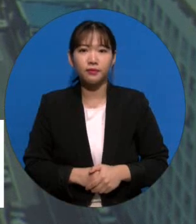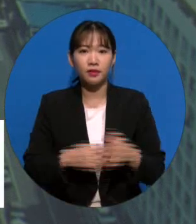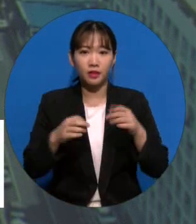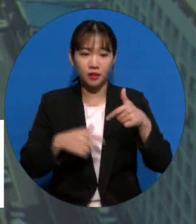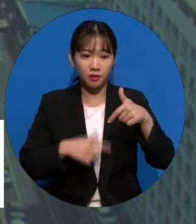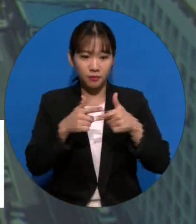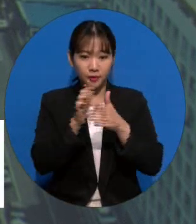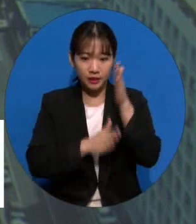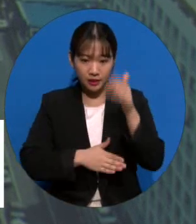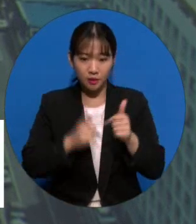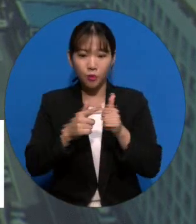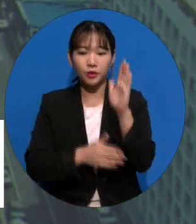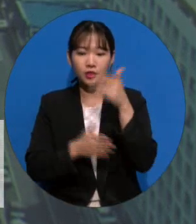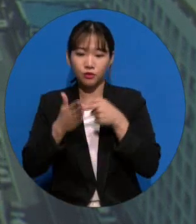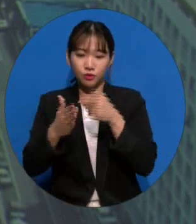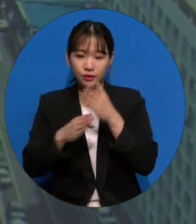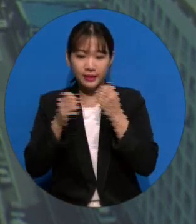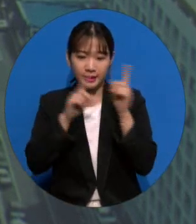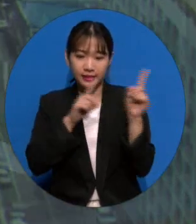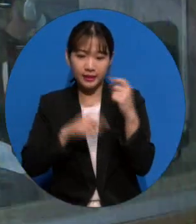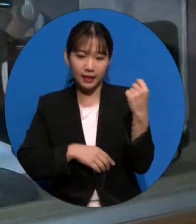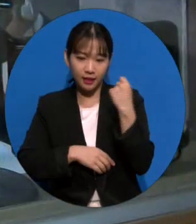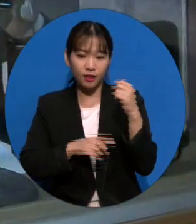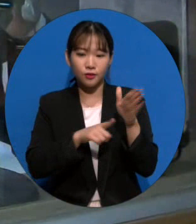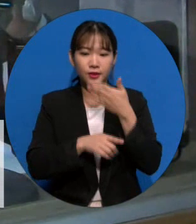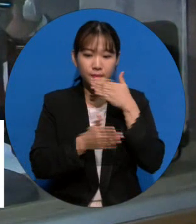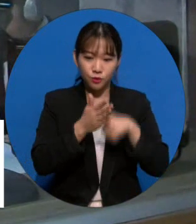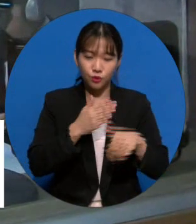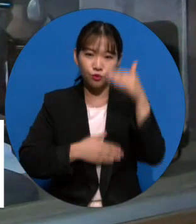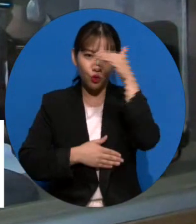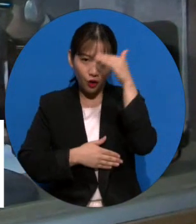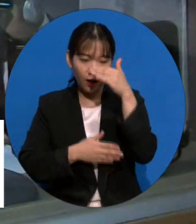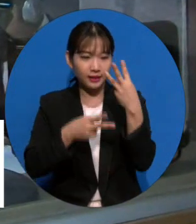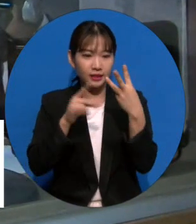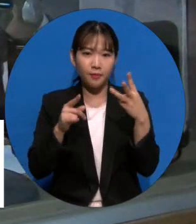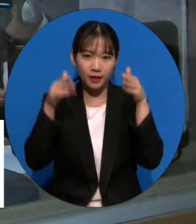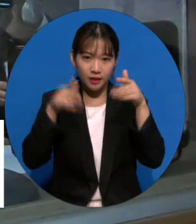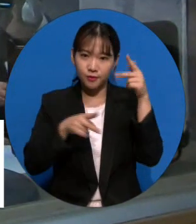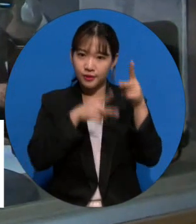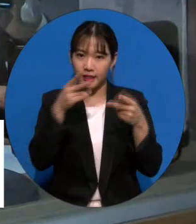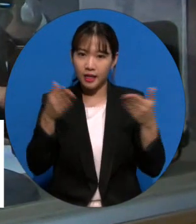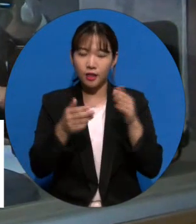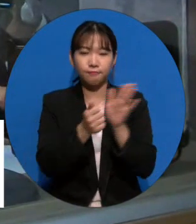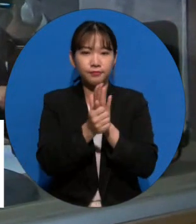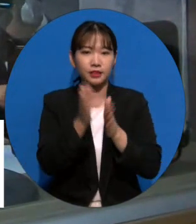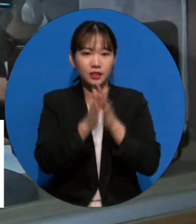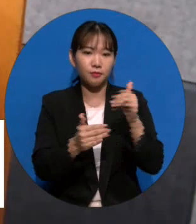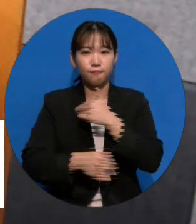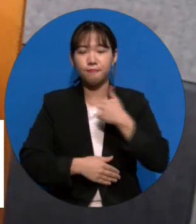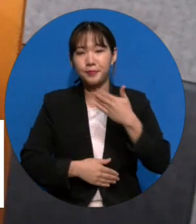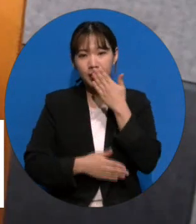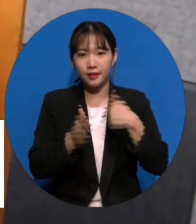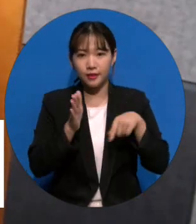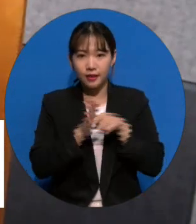김종식 목포 시장은 목포시가 추진중에 있는 신재생 에너지의 수산식품 관광 등 3대 거점 산업에 의해 태그의 시민들이 누릴 수